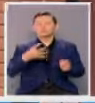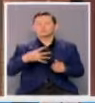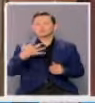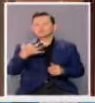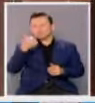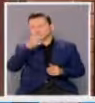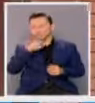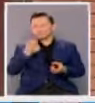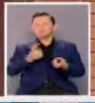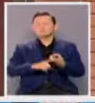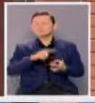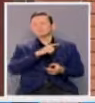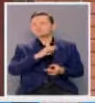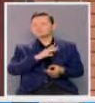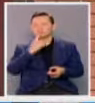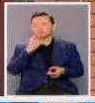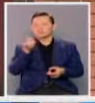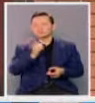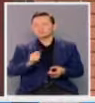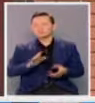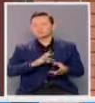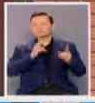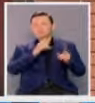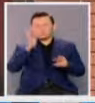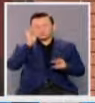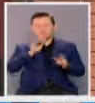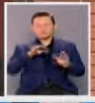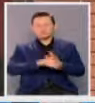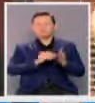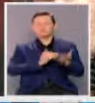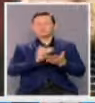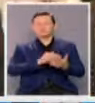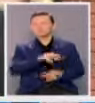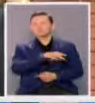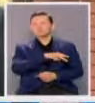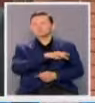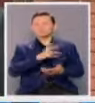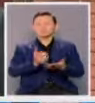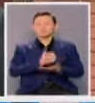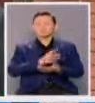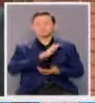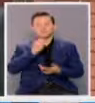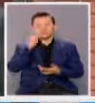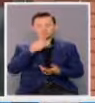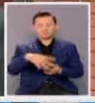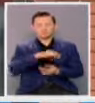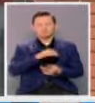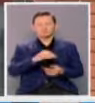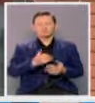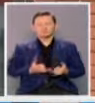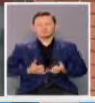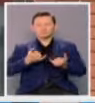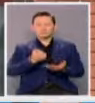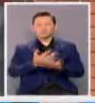1945 жылдарда майдан даласында жоғарғы мемлекеттік наградаларға ие болған ардагерлерге ерекше құрмет